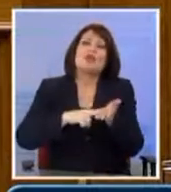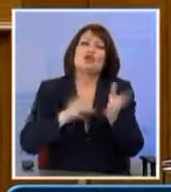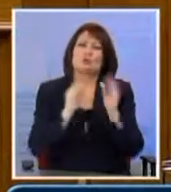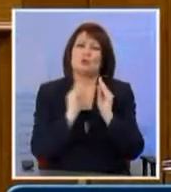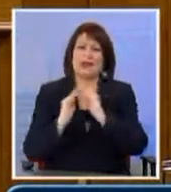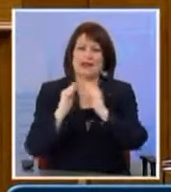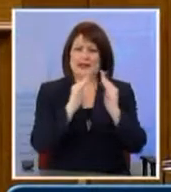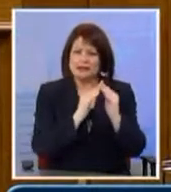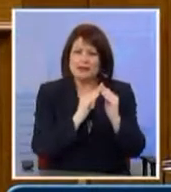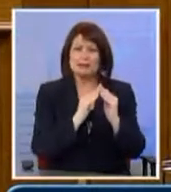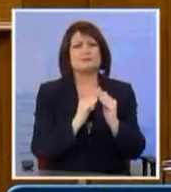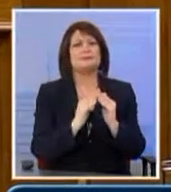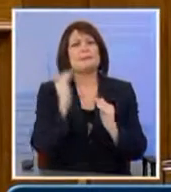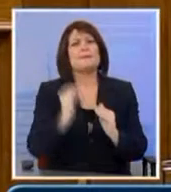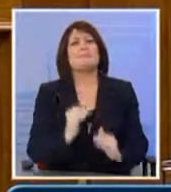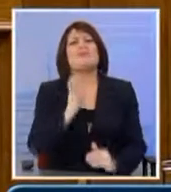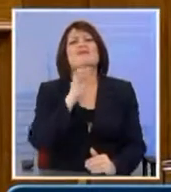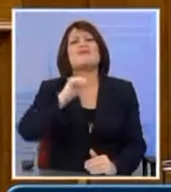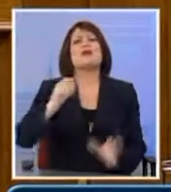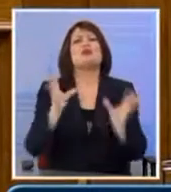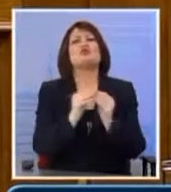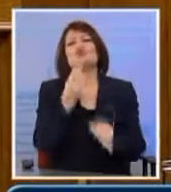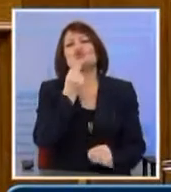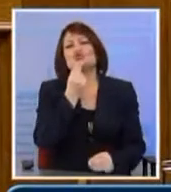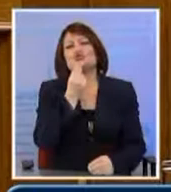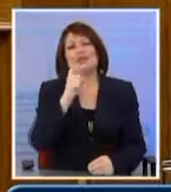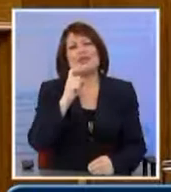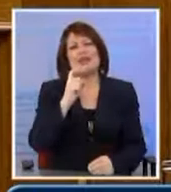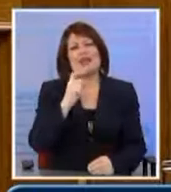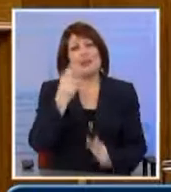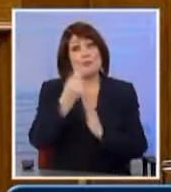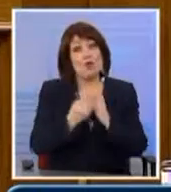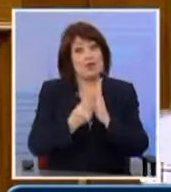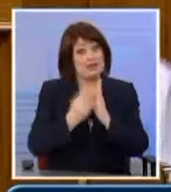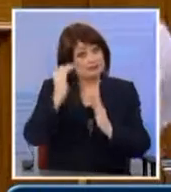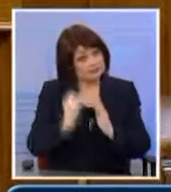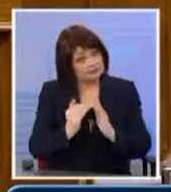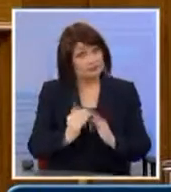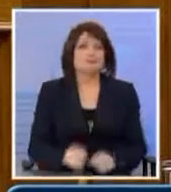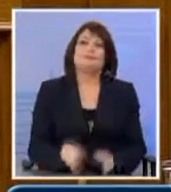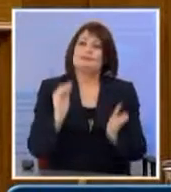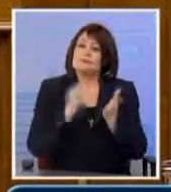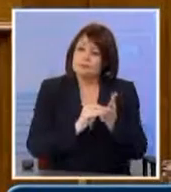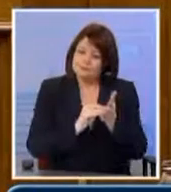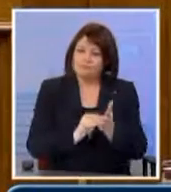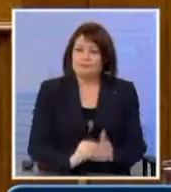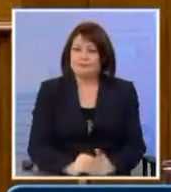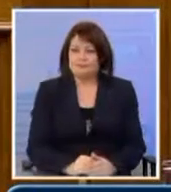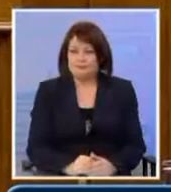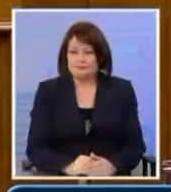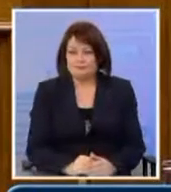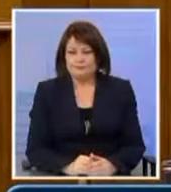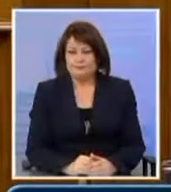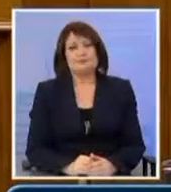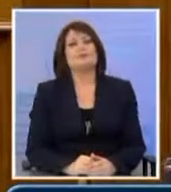ακινήτων και τη μείωση του συντελεστή ΦΠΑ στην εστίαση κατά 10 εκατοστιαίες μονάδες. Επιπλέον,